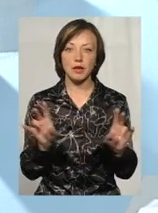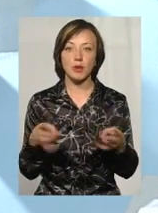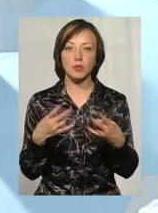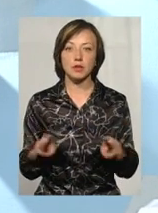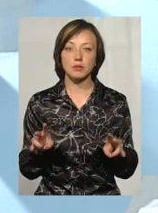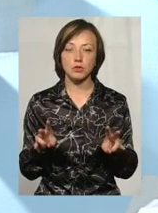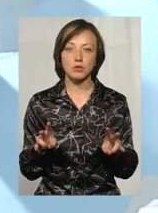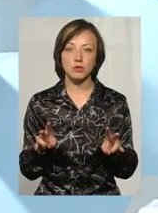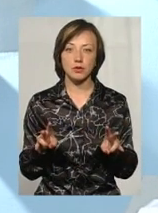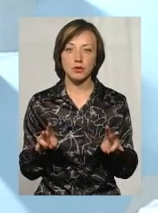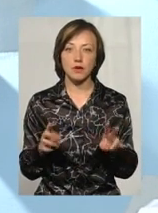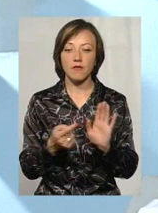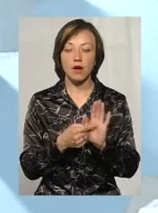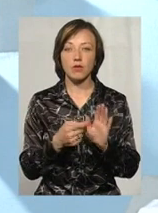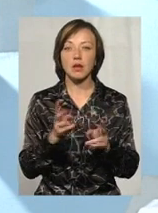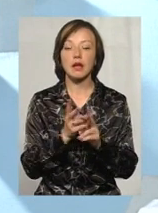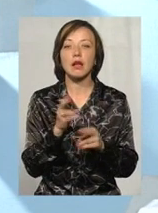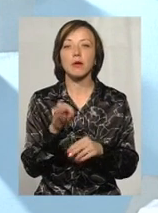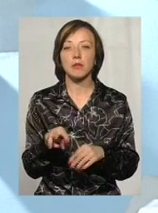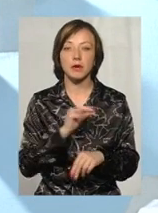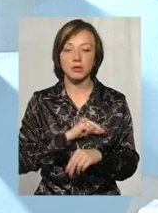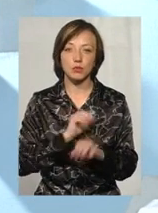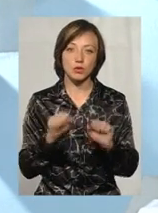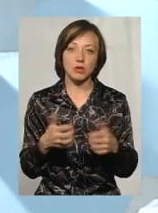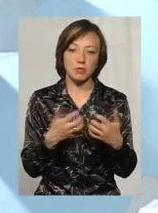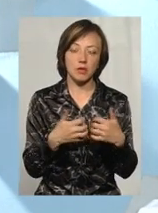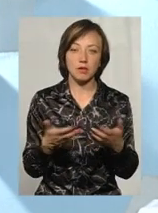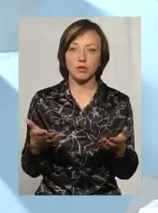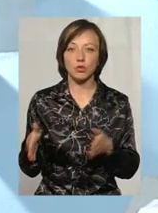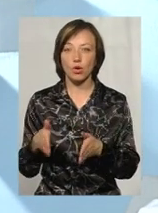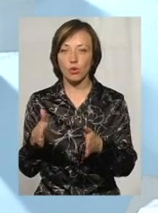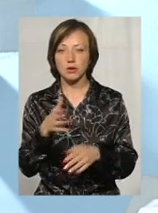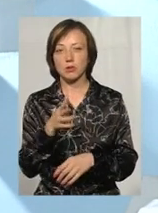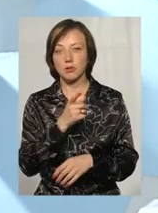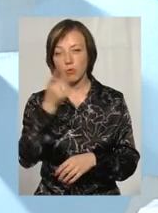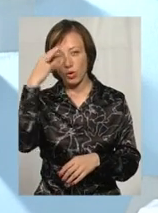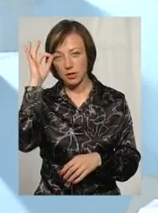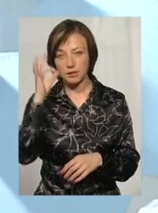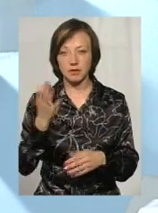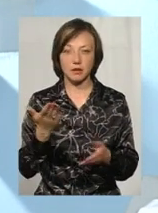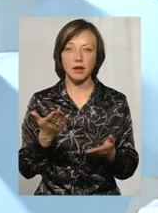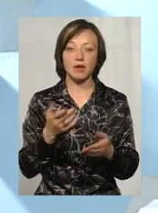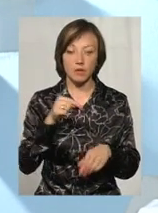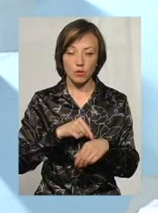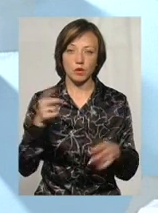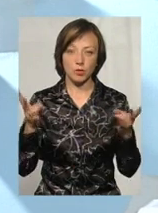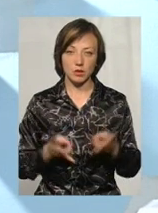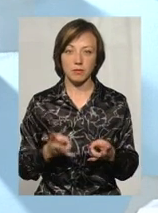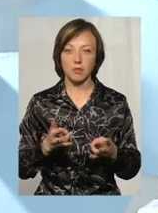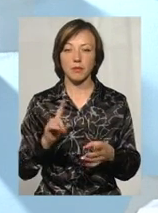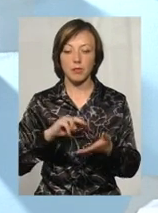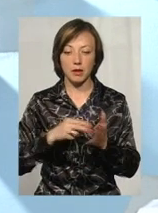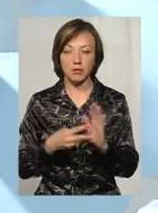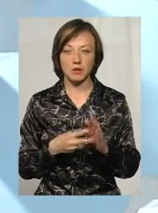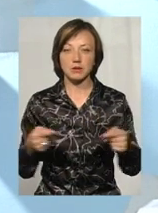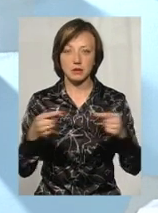потрібно вказувати, навіть ким ти працюєш. Ти можеш бути працівником апарату, можеш працівником дорожньої поліції, патрульним поліцейським. Ти відреагуєш. Тому що, по-перше, це передбачено